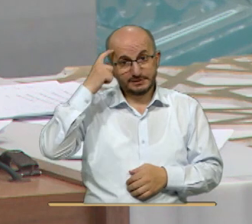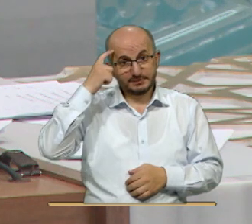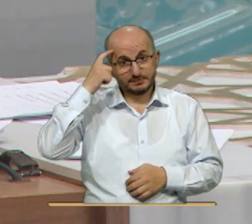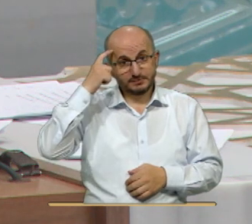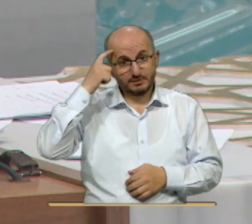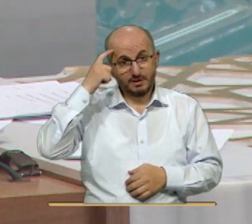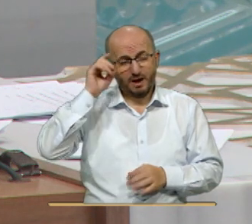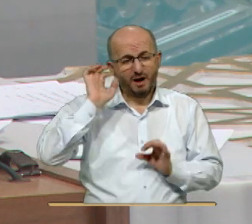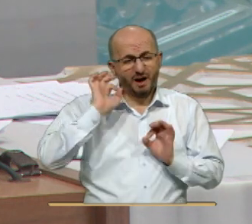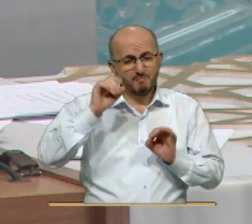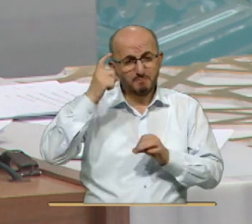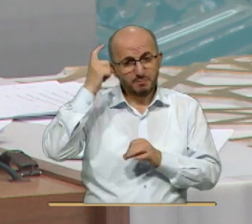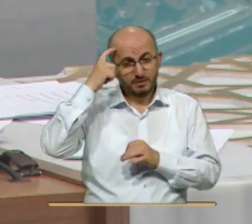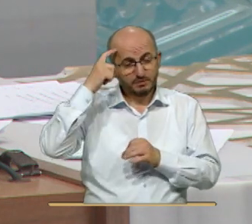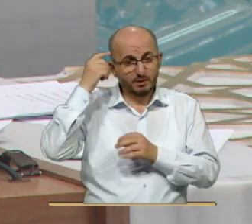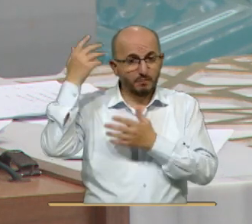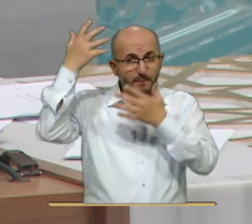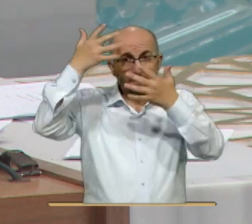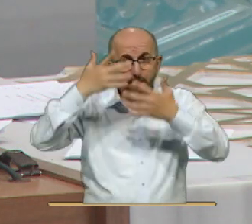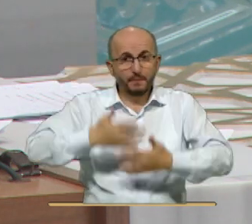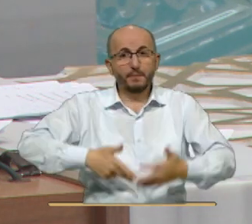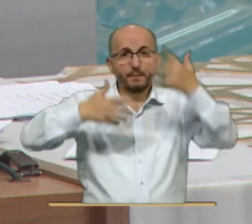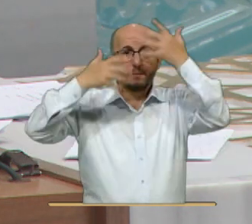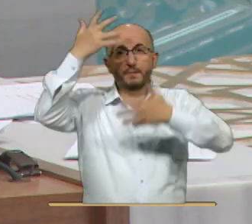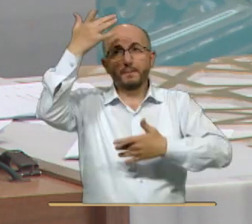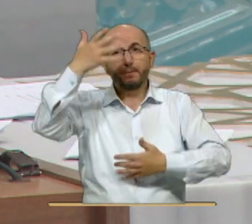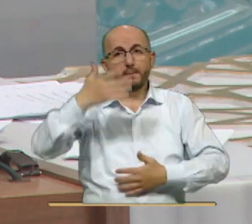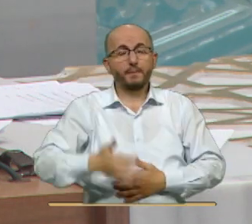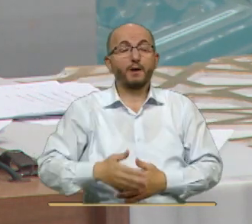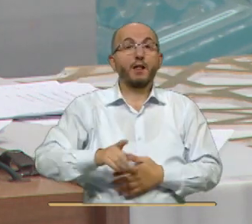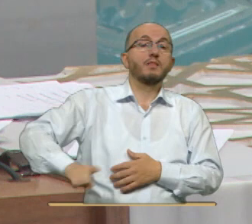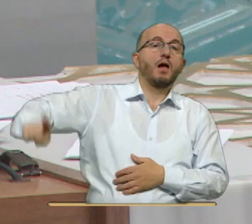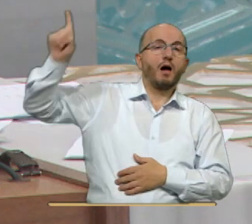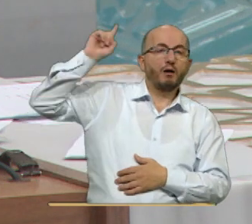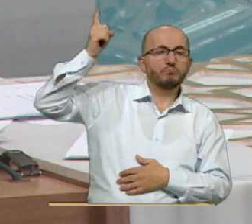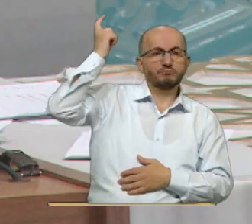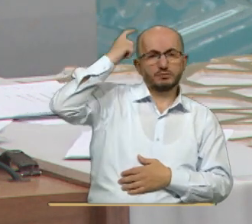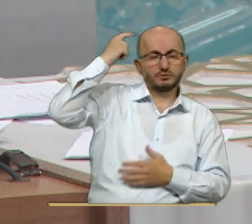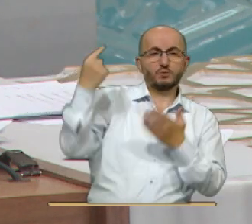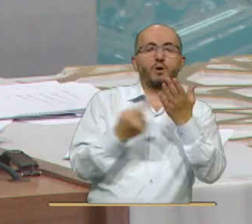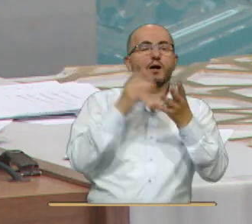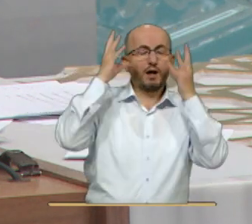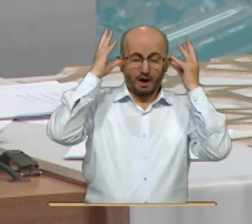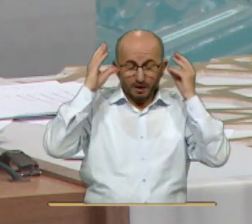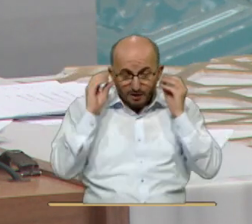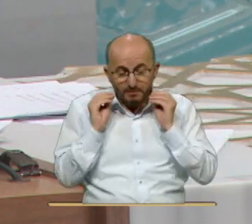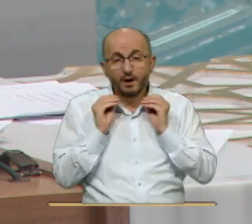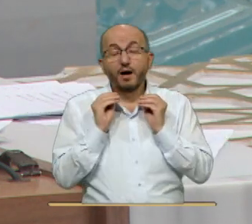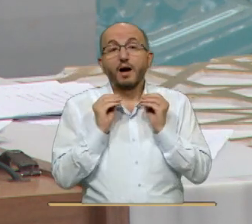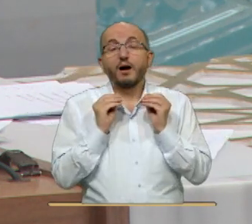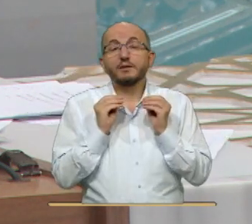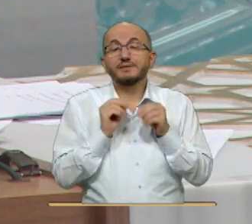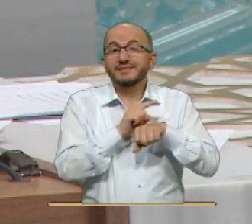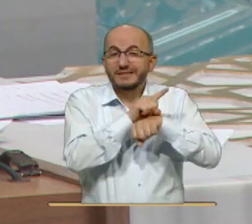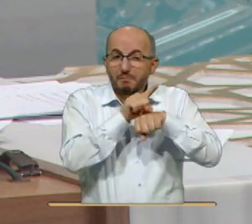zihnimizden sürekli bilgiler akıyor. Peki ilahi bilgiye, Kur'an'ı anlamaya ne